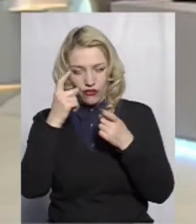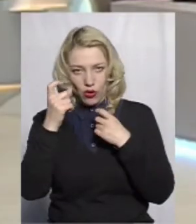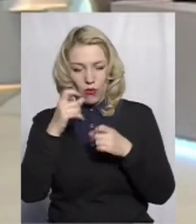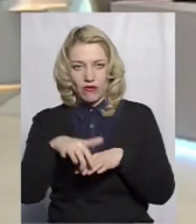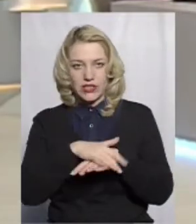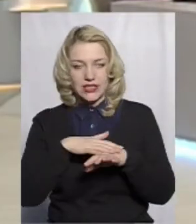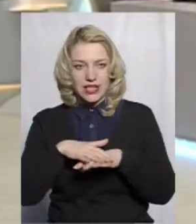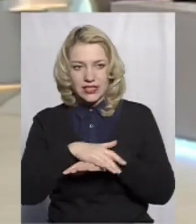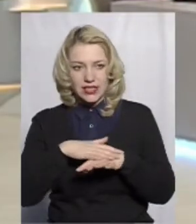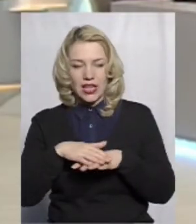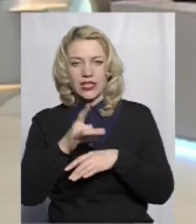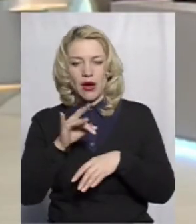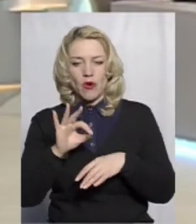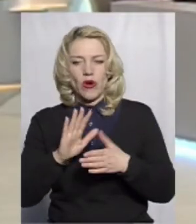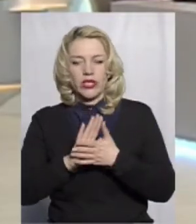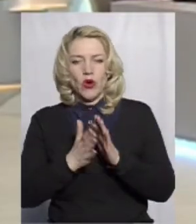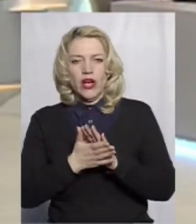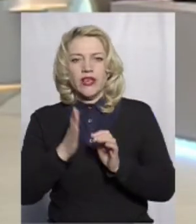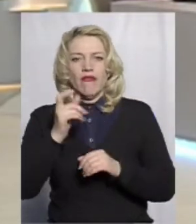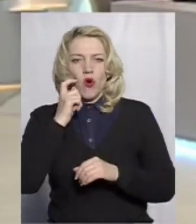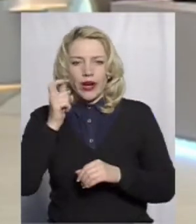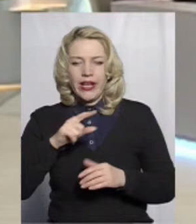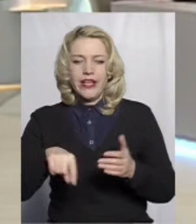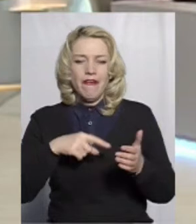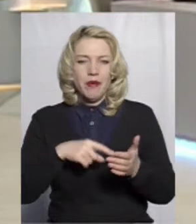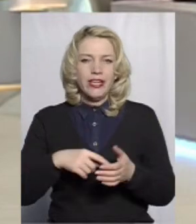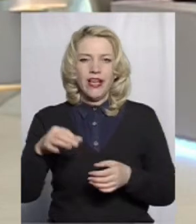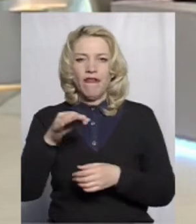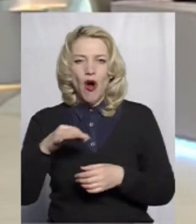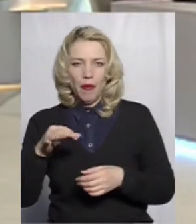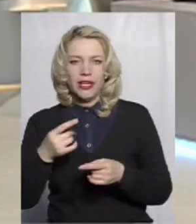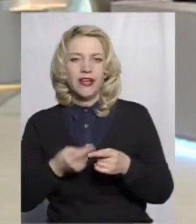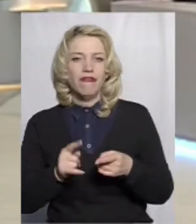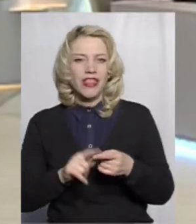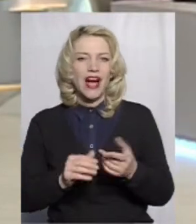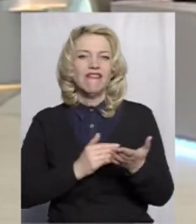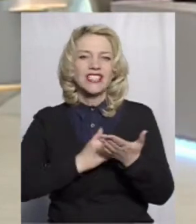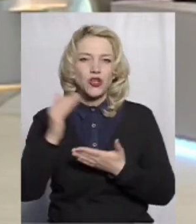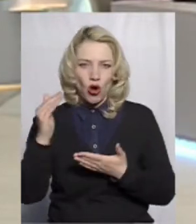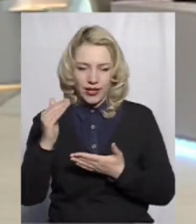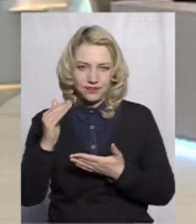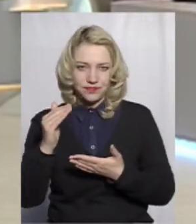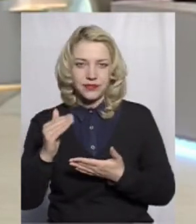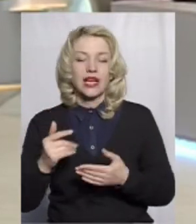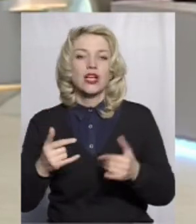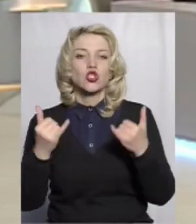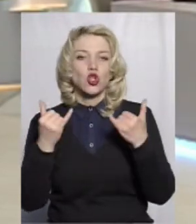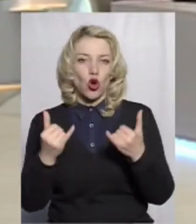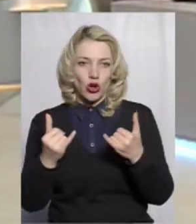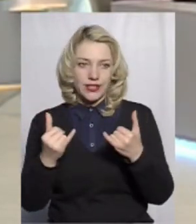інформованість населення про ситуацію в Україні, в місті, в області, вона висока.